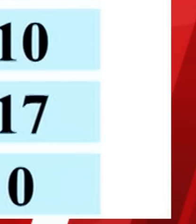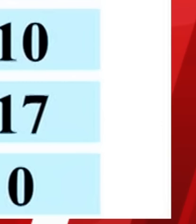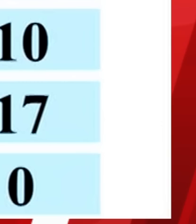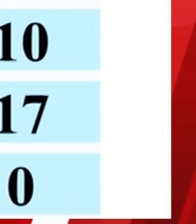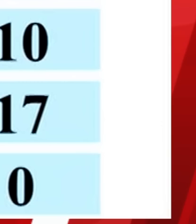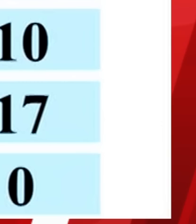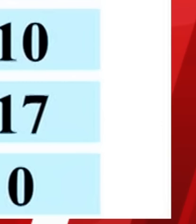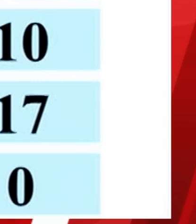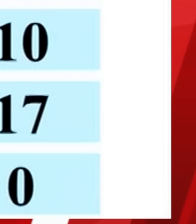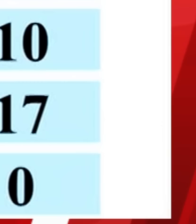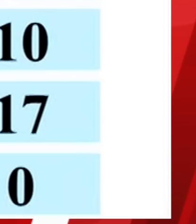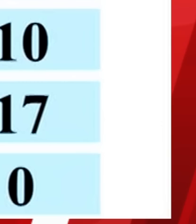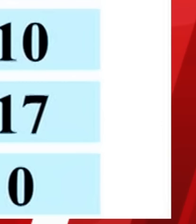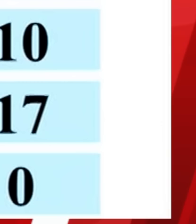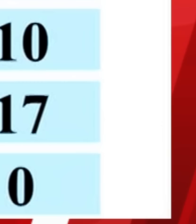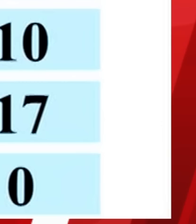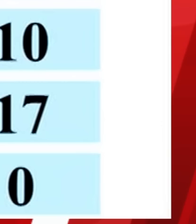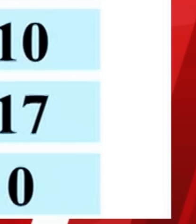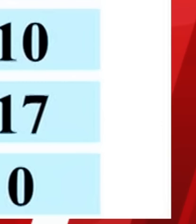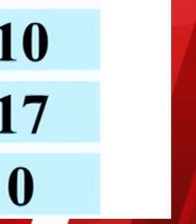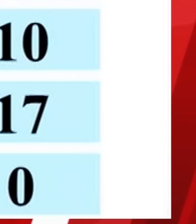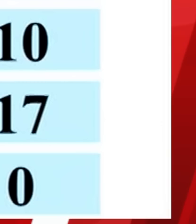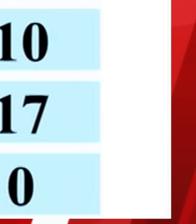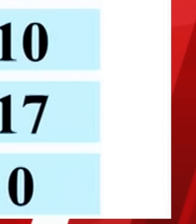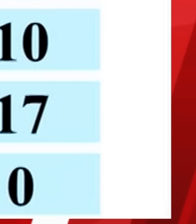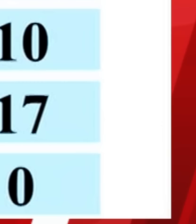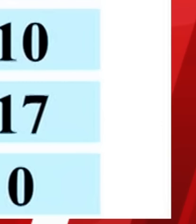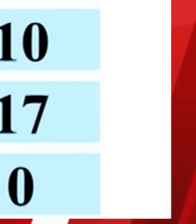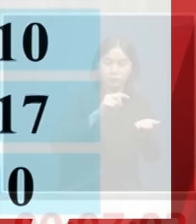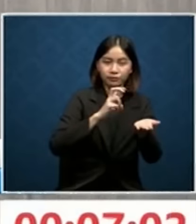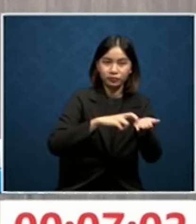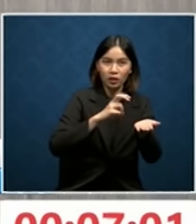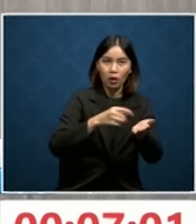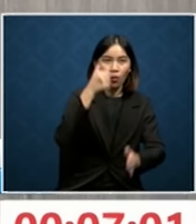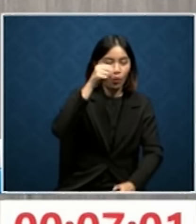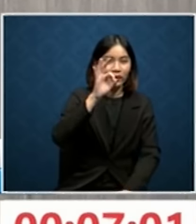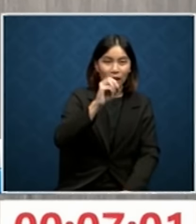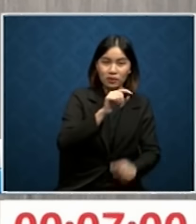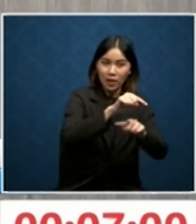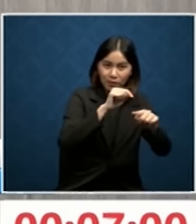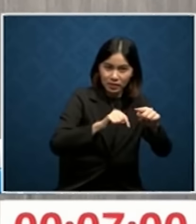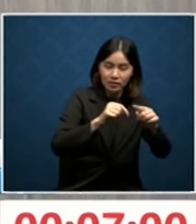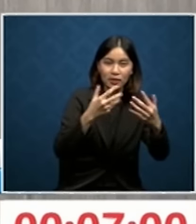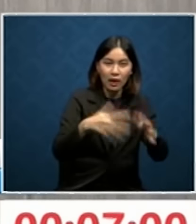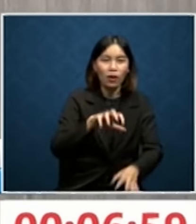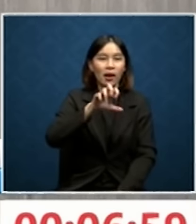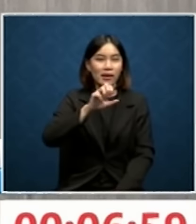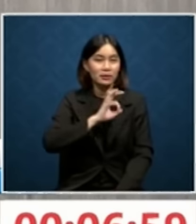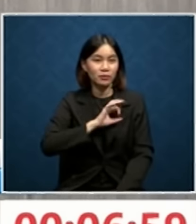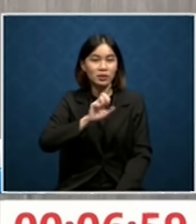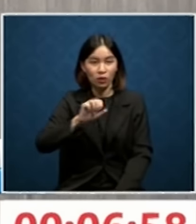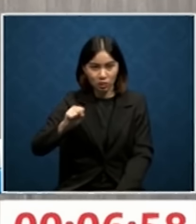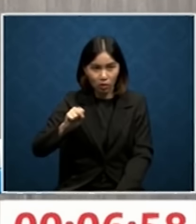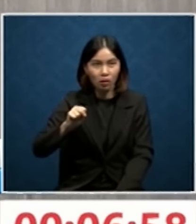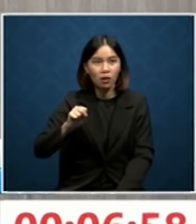นะคะแต่เมื่อใดก็ตามถ้ากกตรับรองสวชุดใหม่ปั๊บถ้าสวชุดเดิม